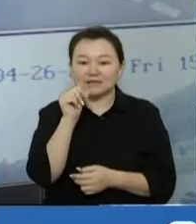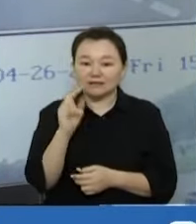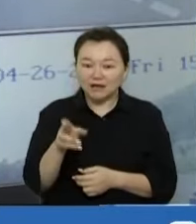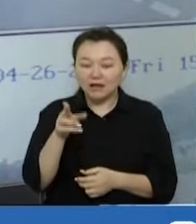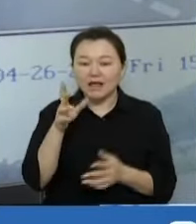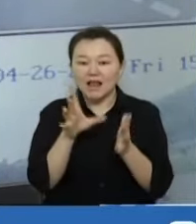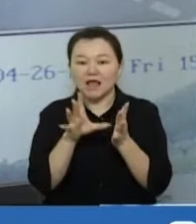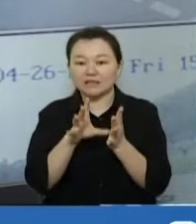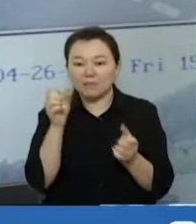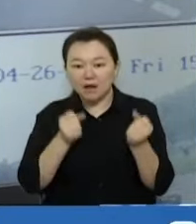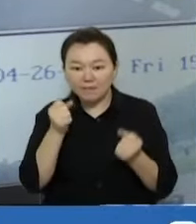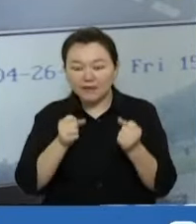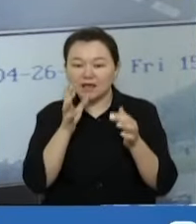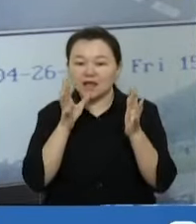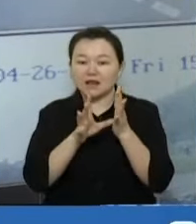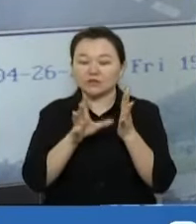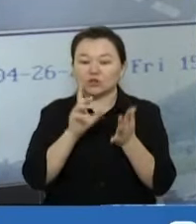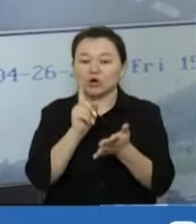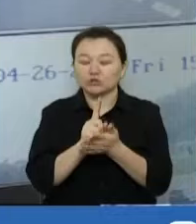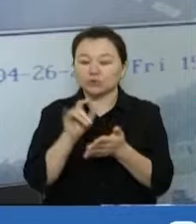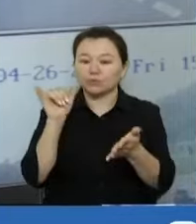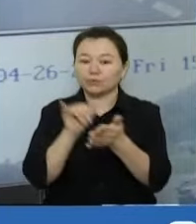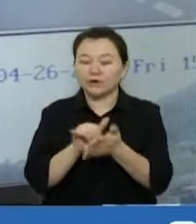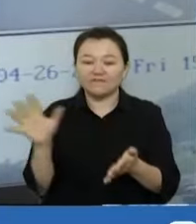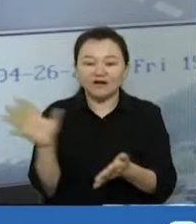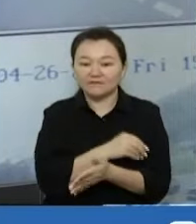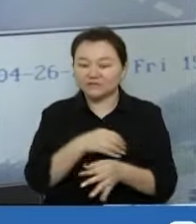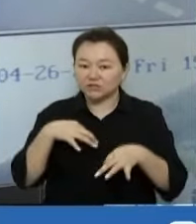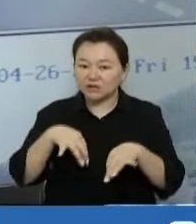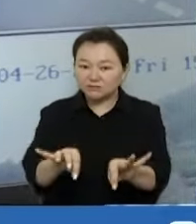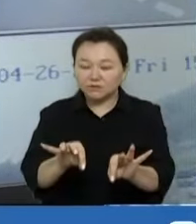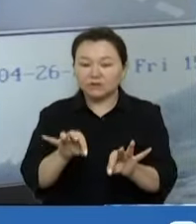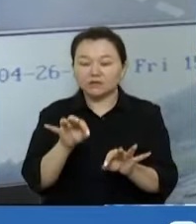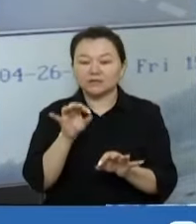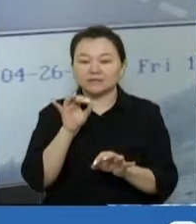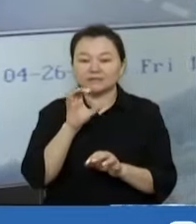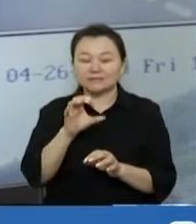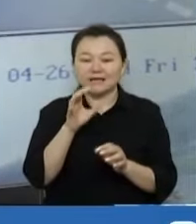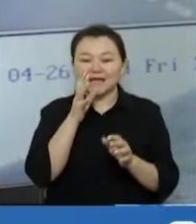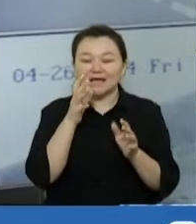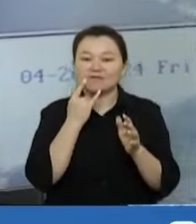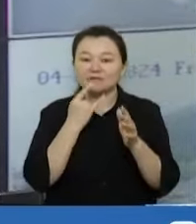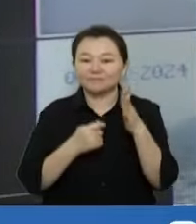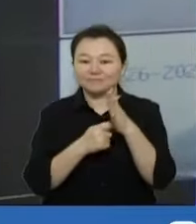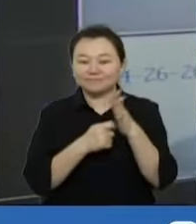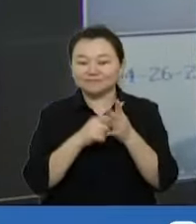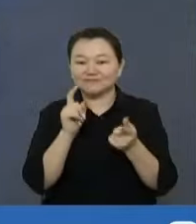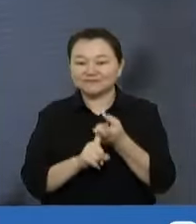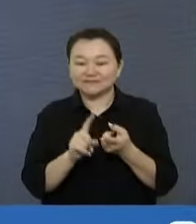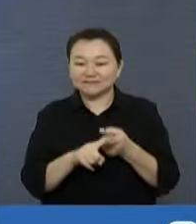электромобиль электромобиль должно устанавливаться на всех транспортных средствах с электрическим двигателем за